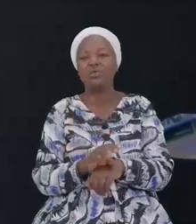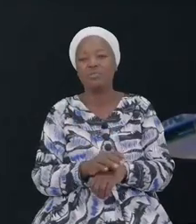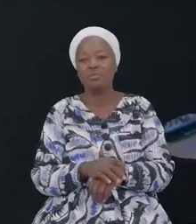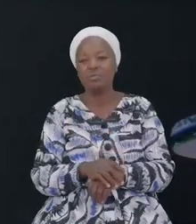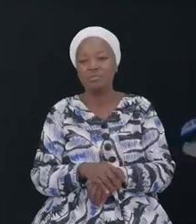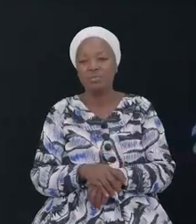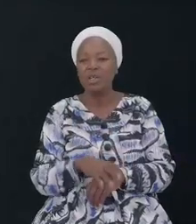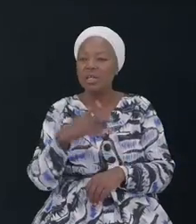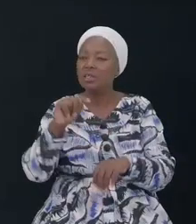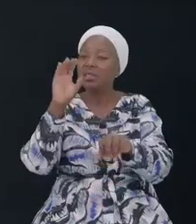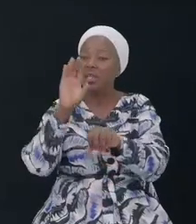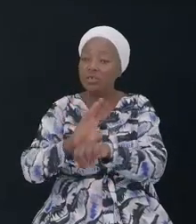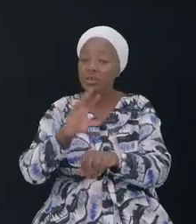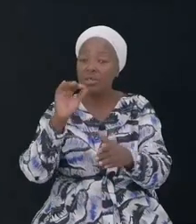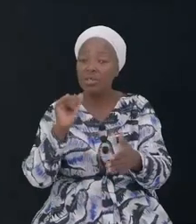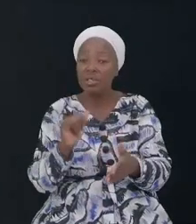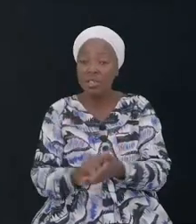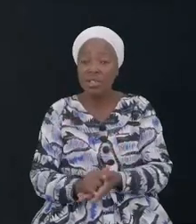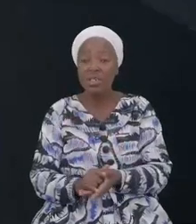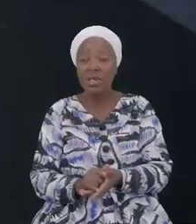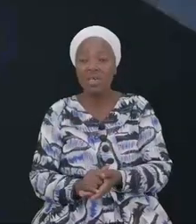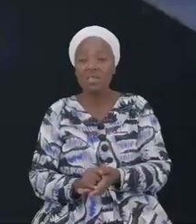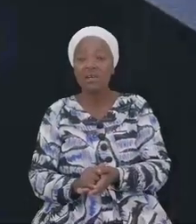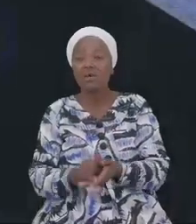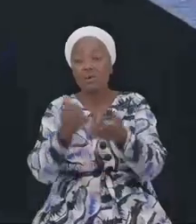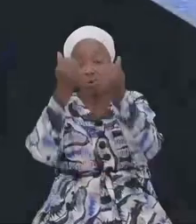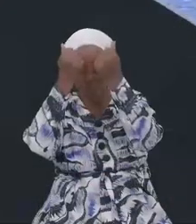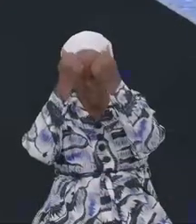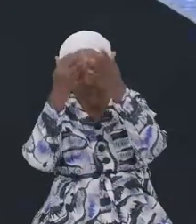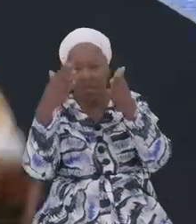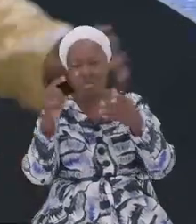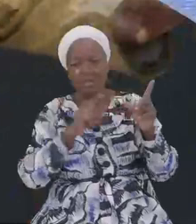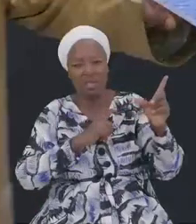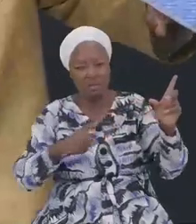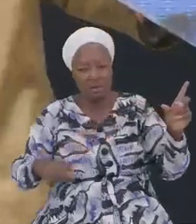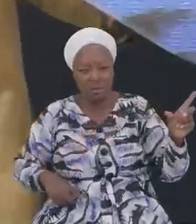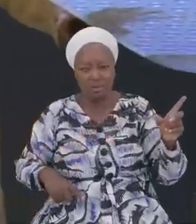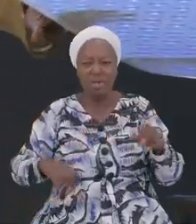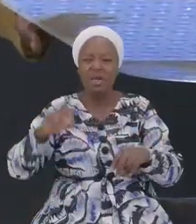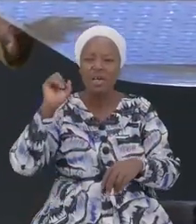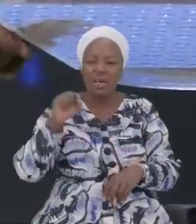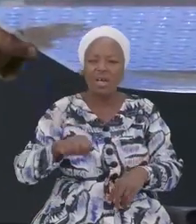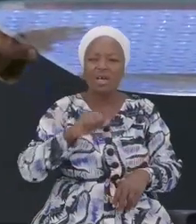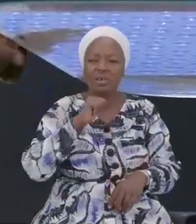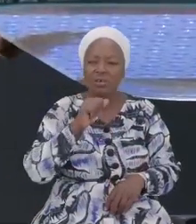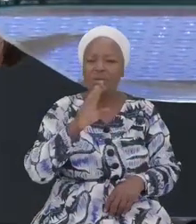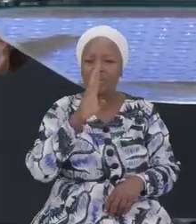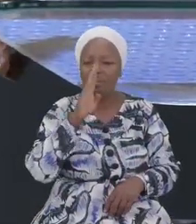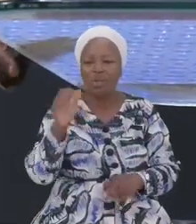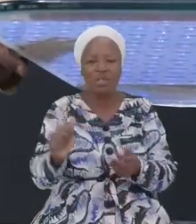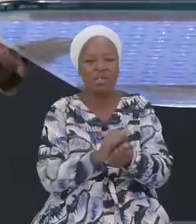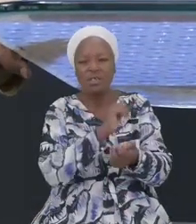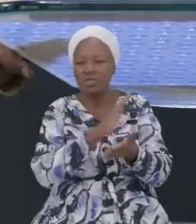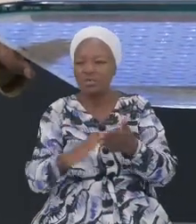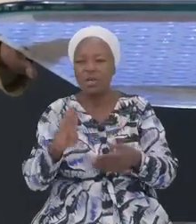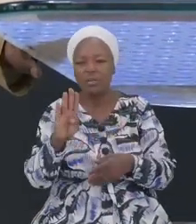L'église. L'église qui exécute l'agenda, le plan de Dieu sur terre, ne peut pas être détruit par les